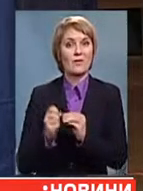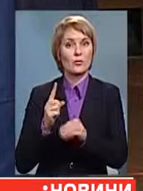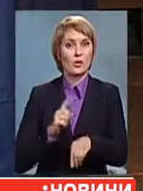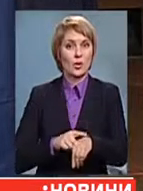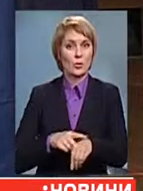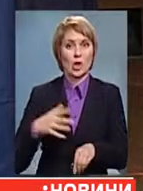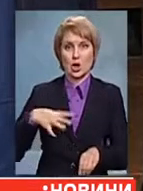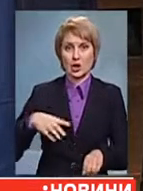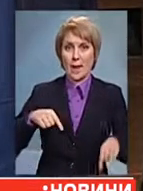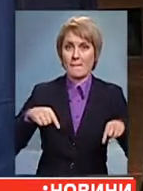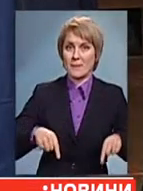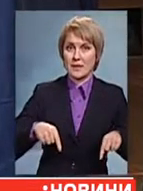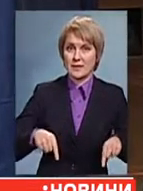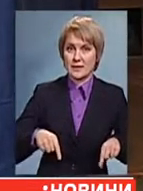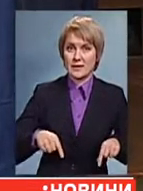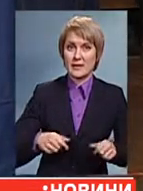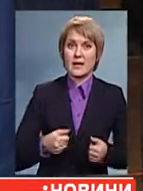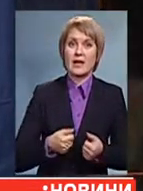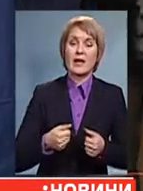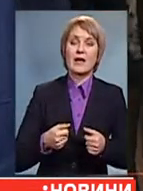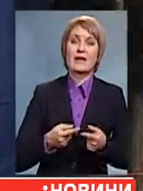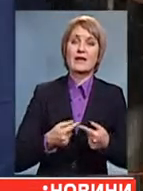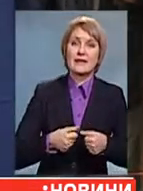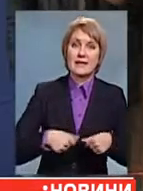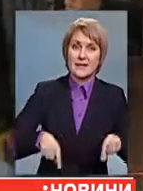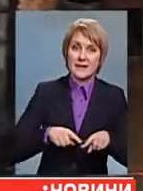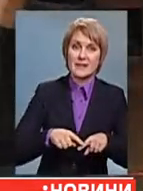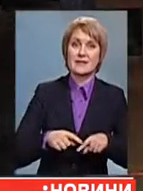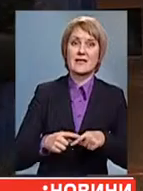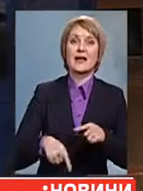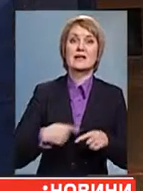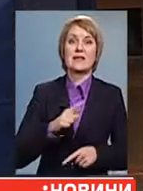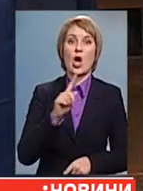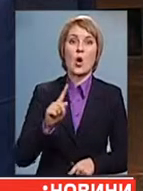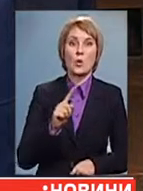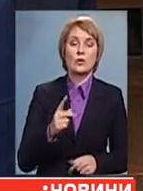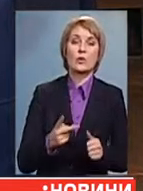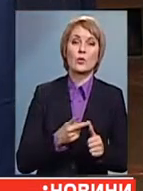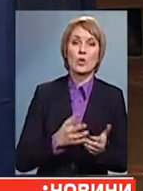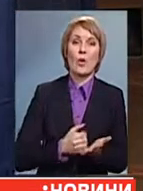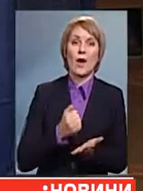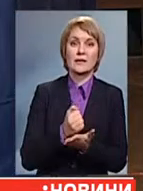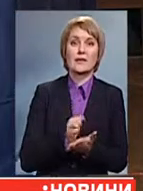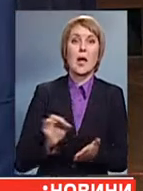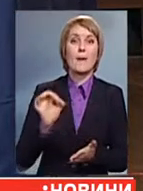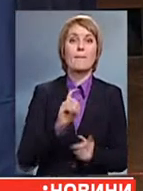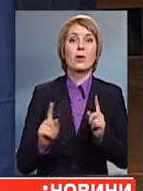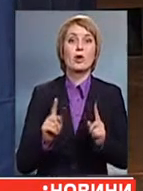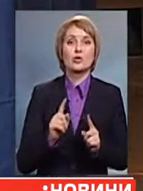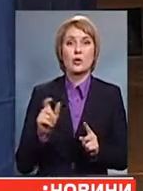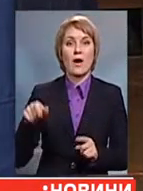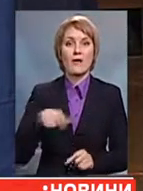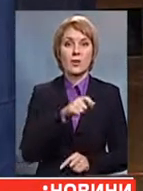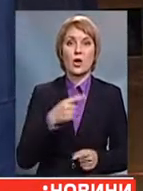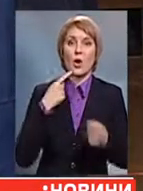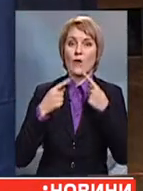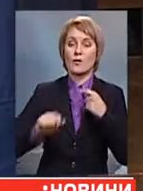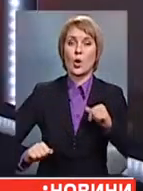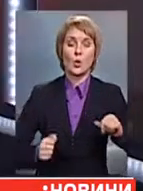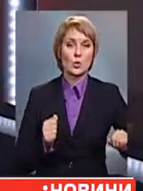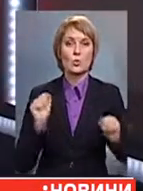Тут чекаємо на цій дільниці за годину іншого кандидата. І про що вони говорили один одному, ви можете побачити у вечірніх випусках